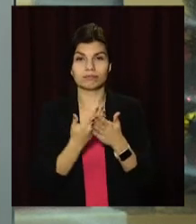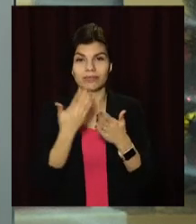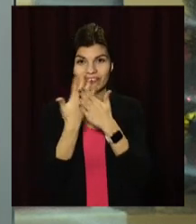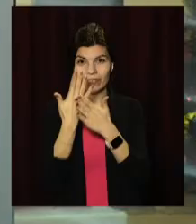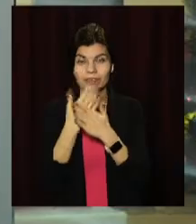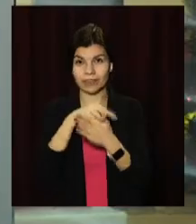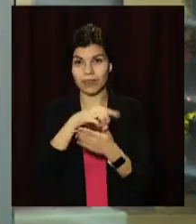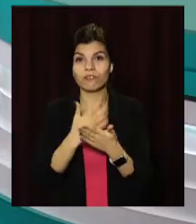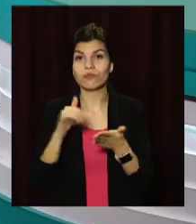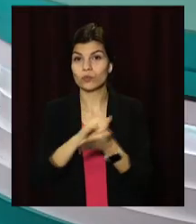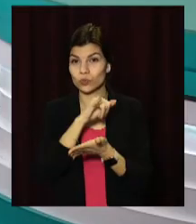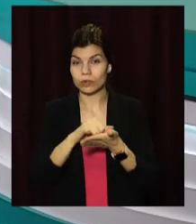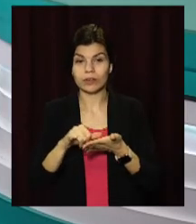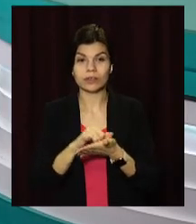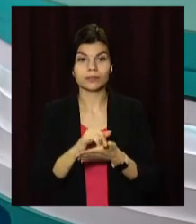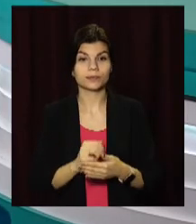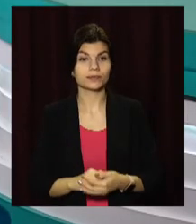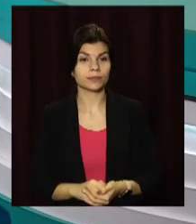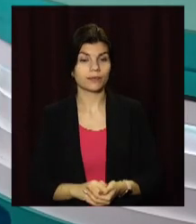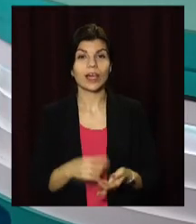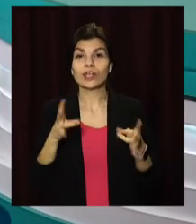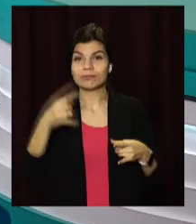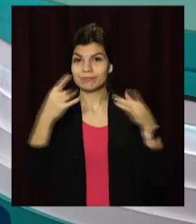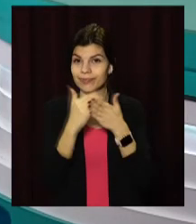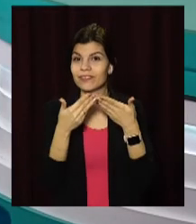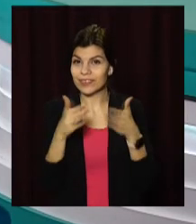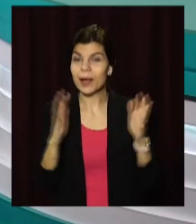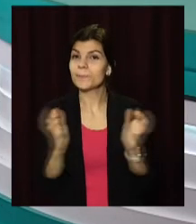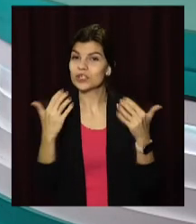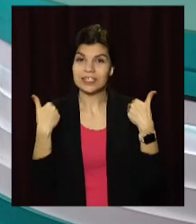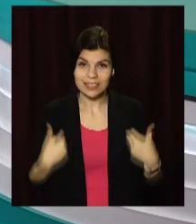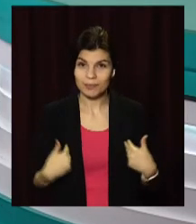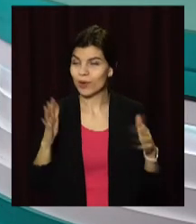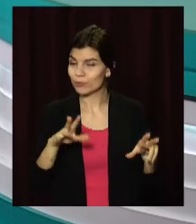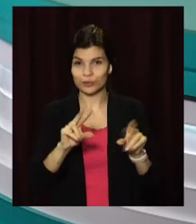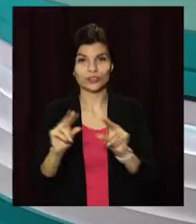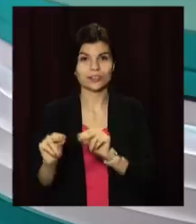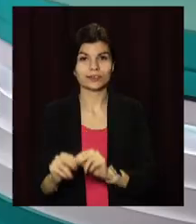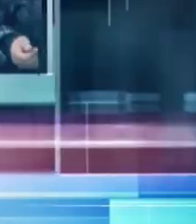нашому YouTube-каналі. Залишайтесь відкритим, бережіть себе і хай щастить!